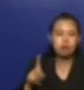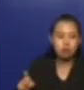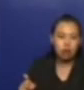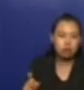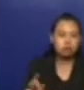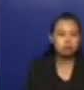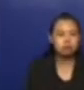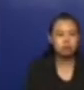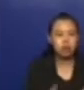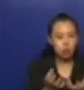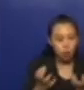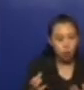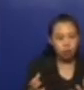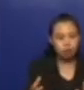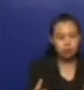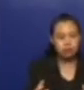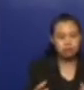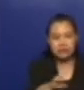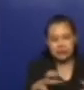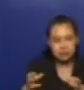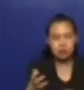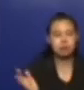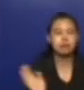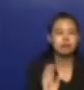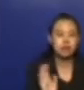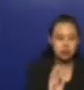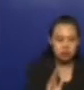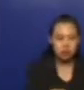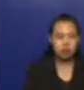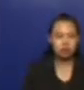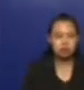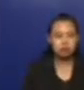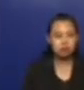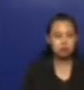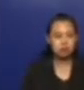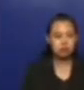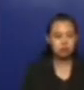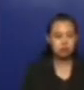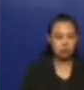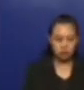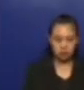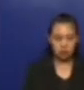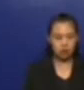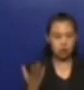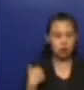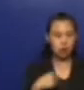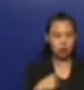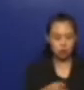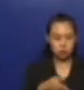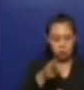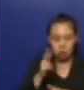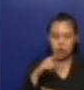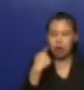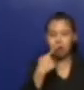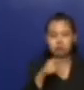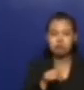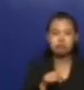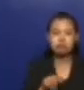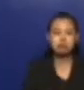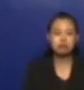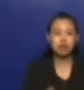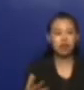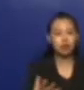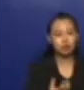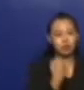พย์สินแล้วคนที่ฆ่าผมไม่กล้าใส่ร้ายก็แล้วครับแต่ก็พูดว่าคนที่มีอำนา